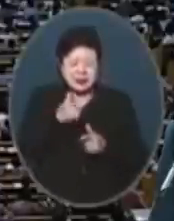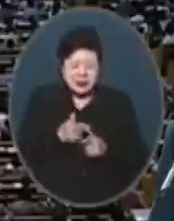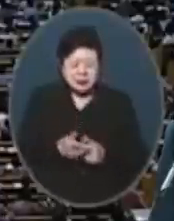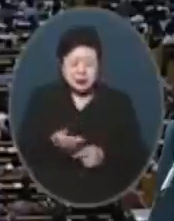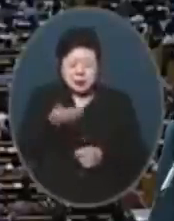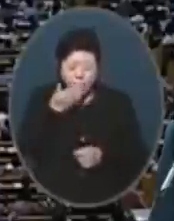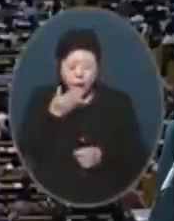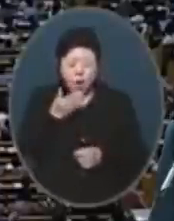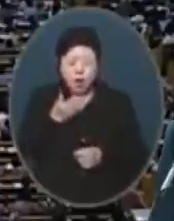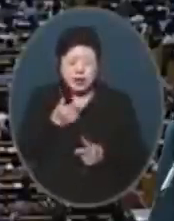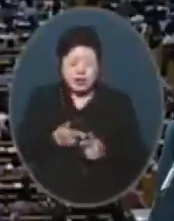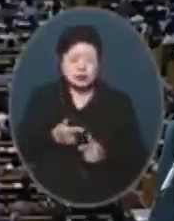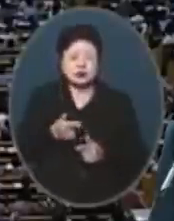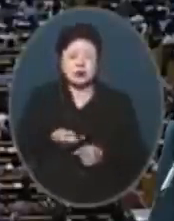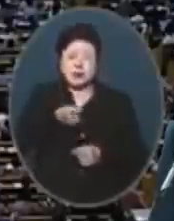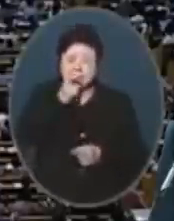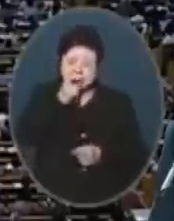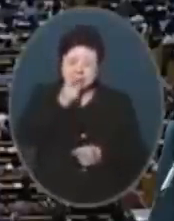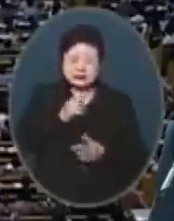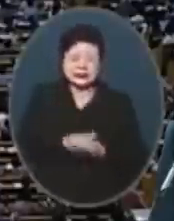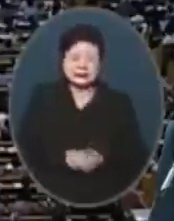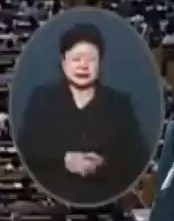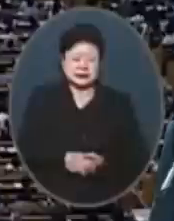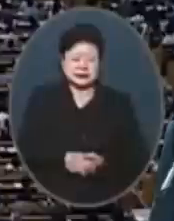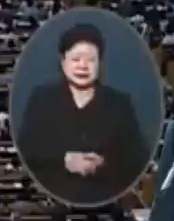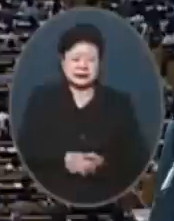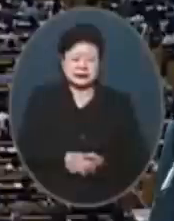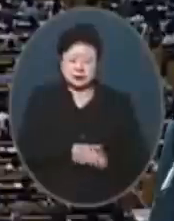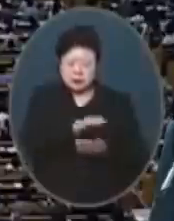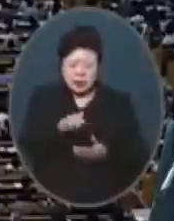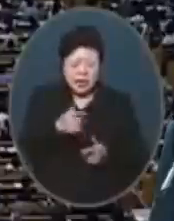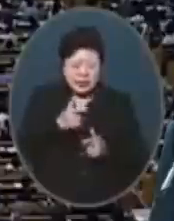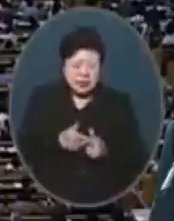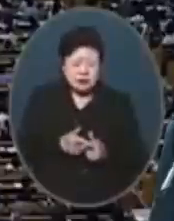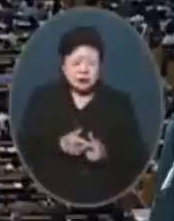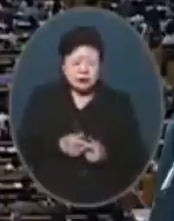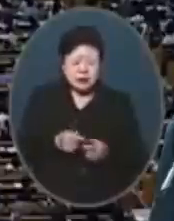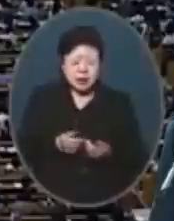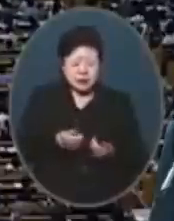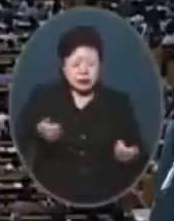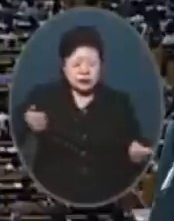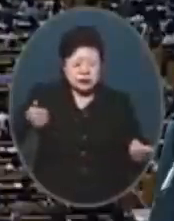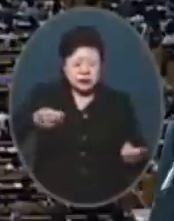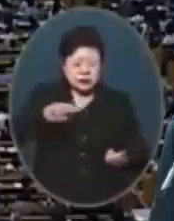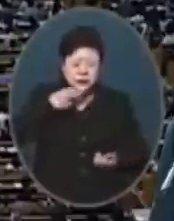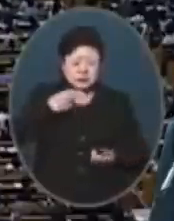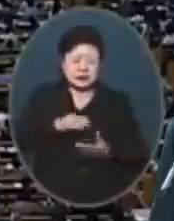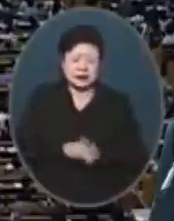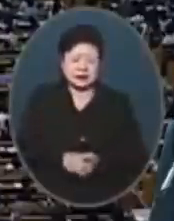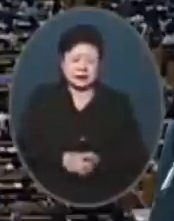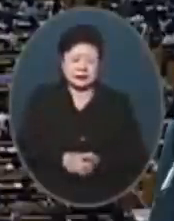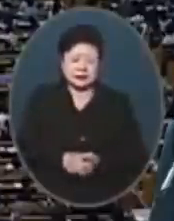예수님을 먹고 예수님을 마셨으니 우리가 예수님과 분리될 수 없지 않사옵니까?